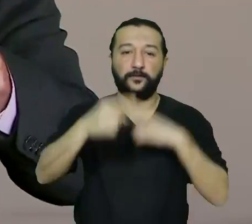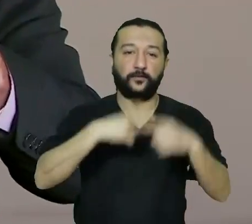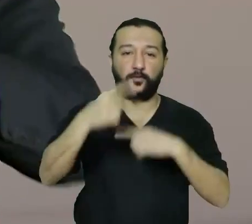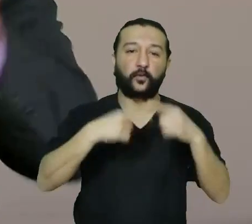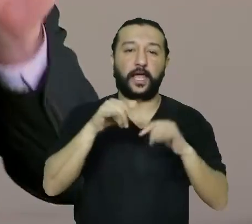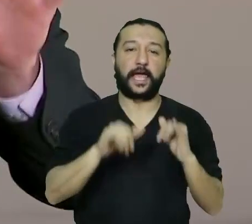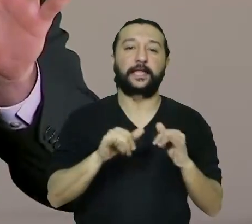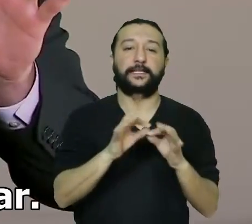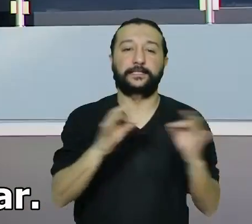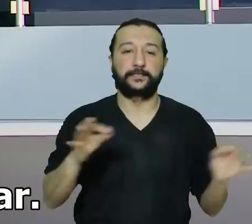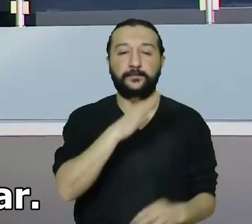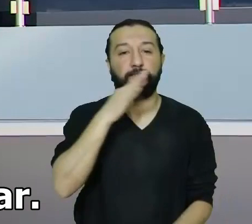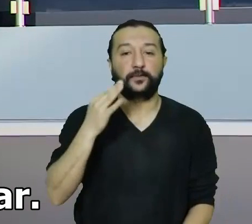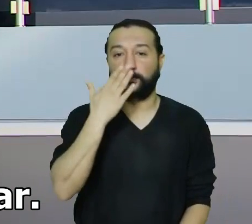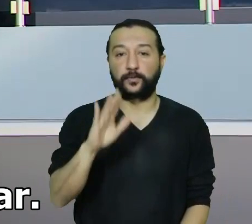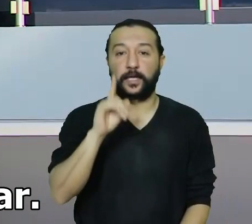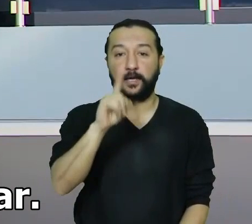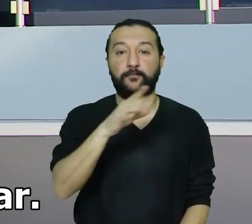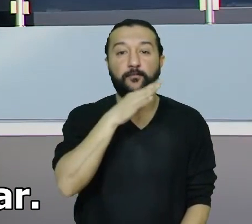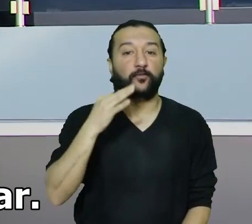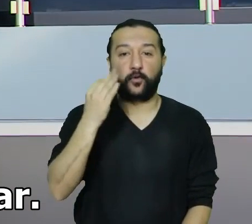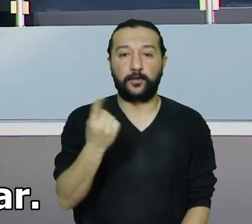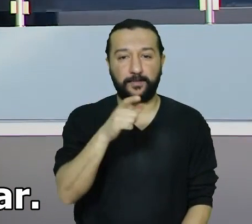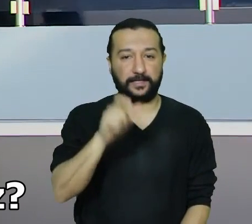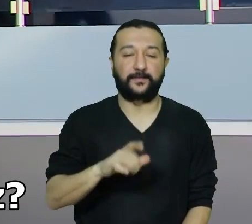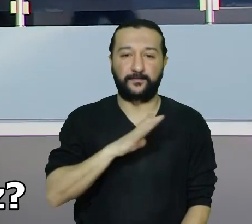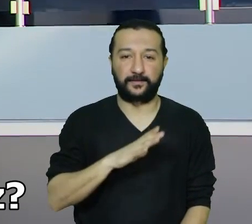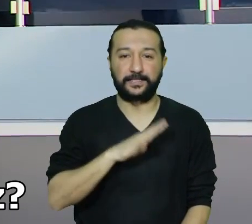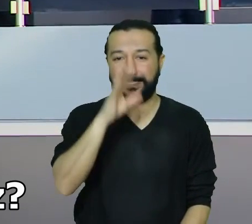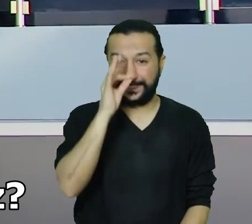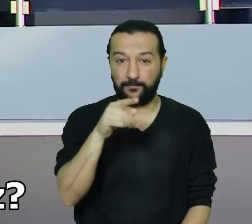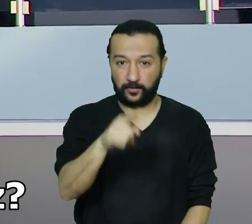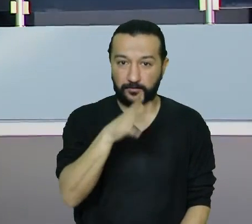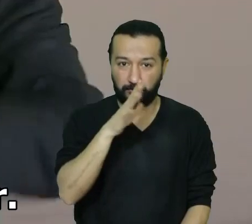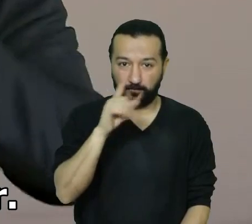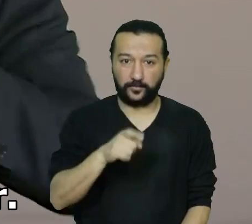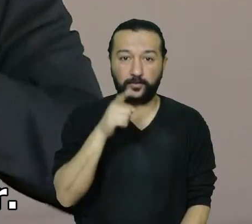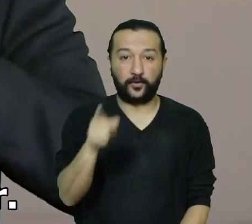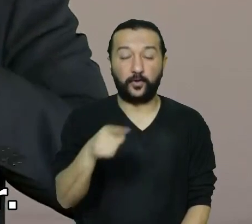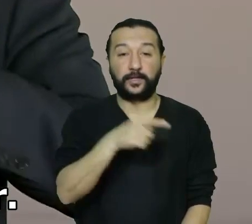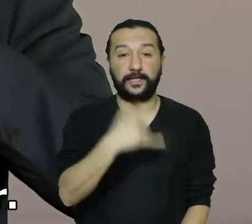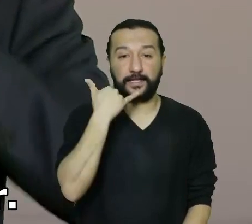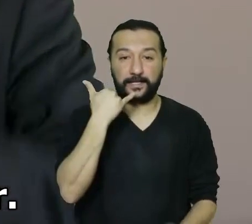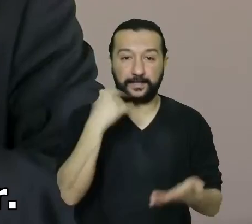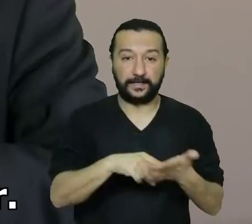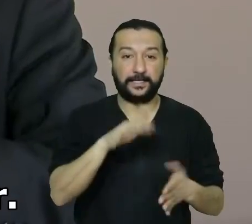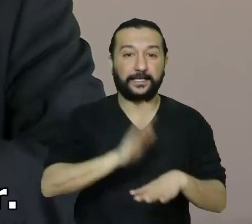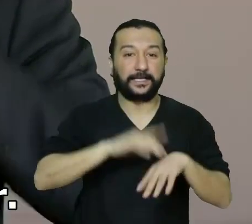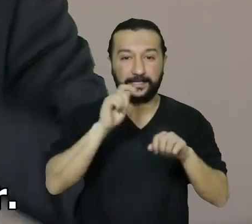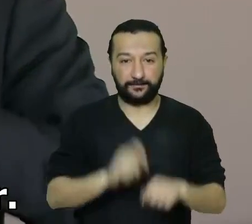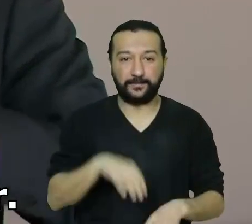aynı yerdesin, hiç mutlu olamıyorsun. Yalnız mutlu olan birileri var. Kim onlar biliyor musunuz? O telefonu